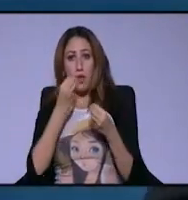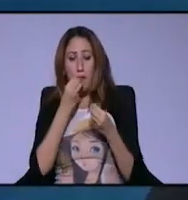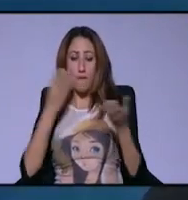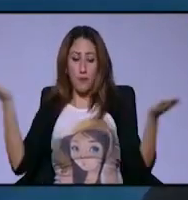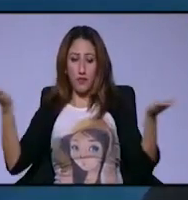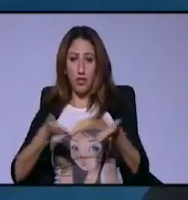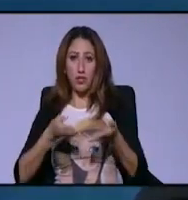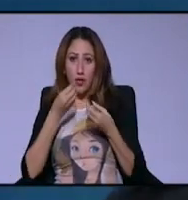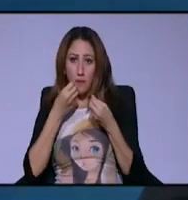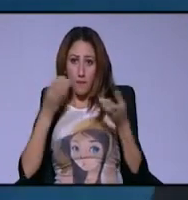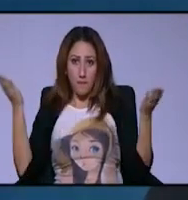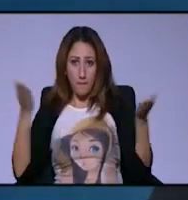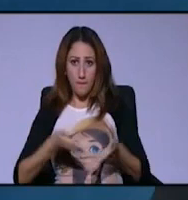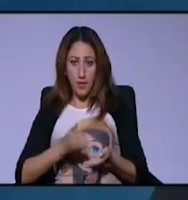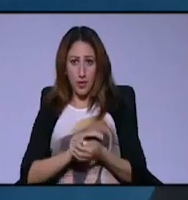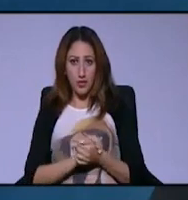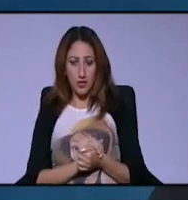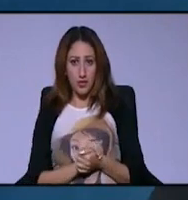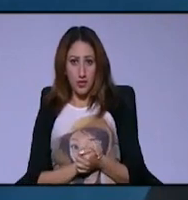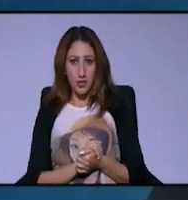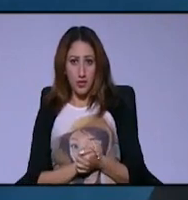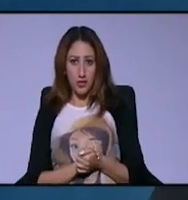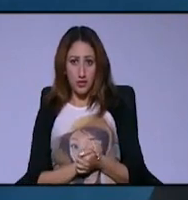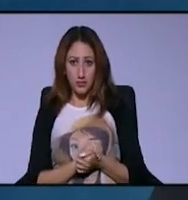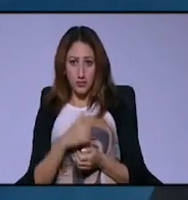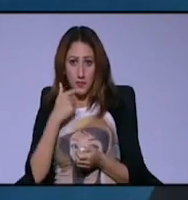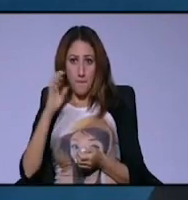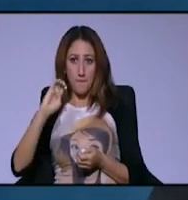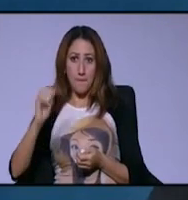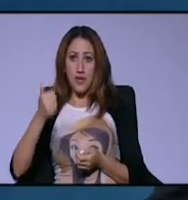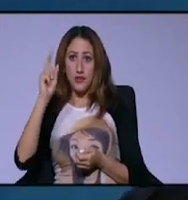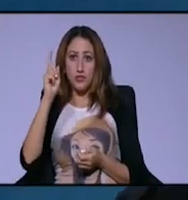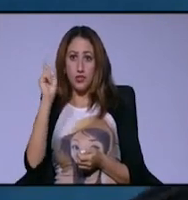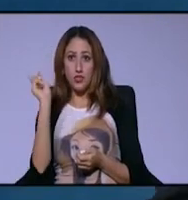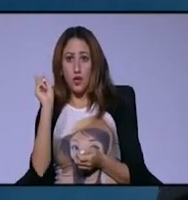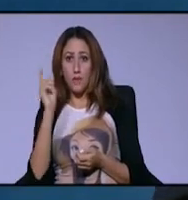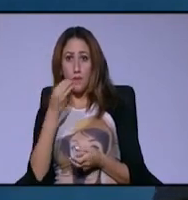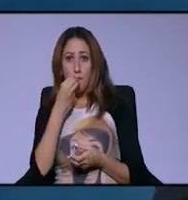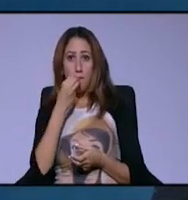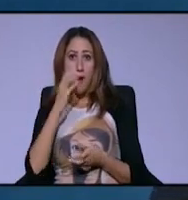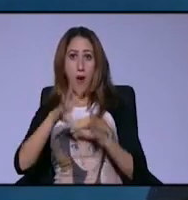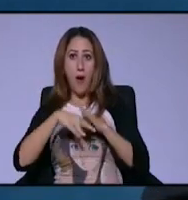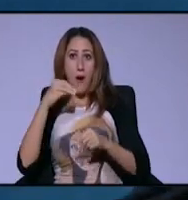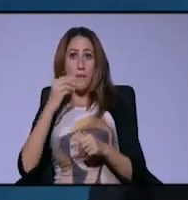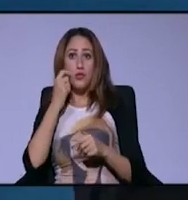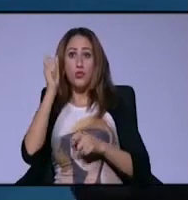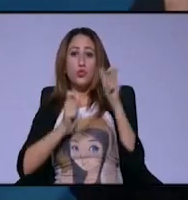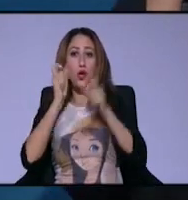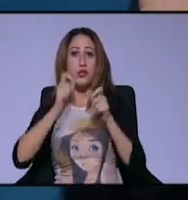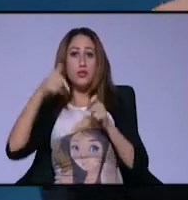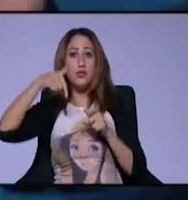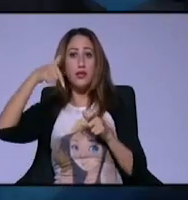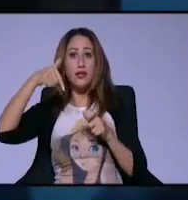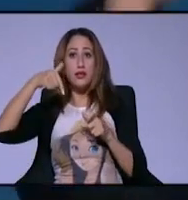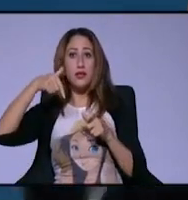تفضلوا. فين الكرب؟ حصل عند مين؟ عند سيدنا جابر وزوجته، لما هي محضرة طعام يكفي خمس أو ست أشخاص، فتفاجأ